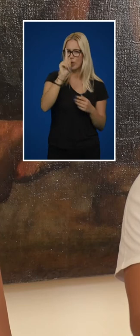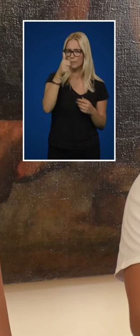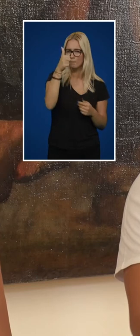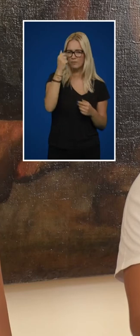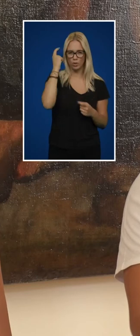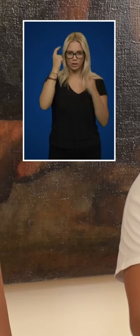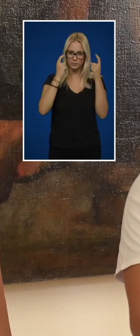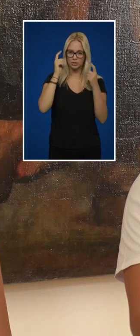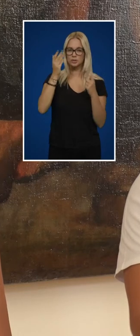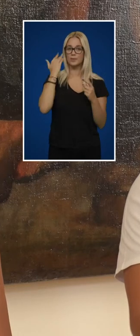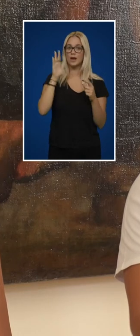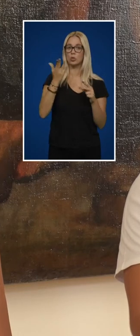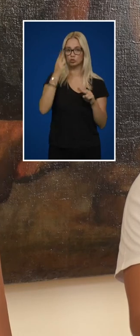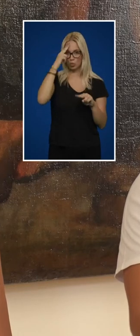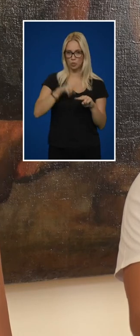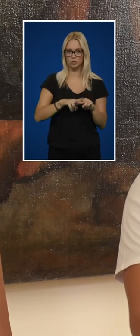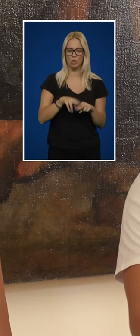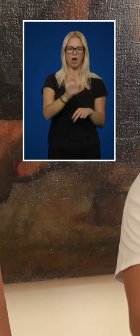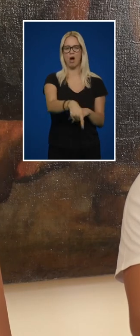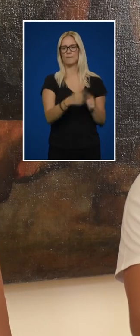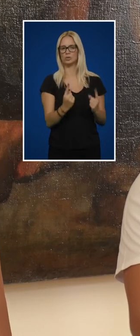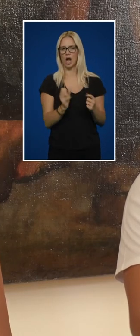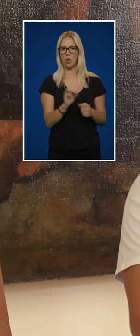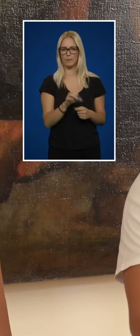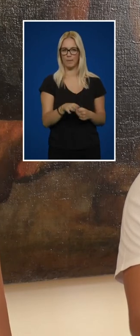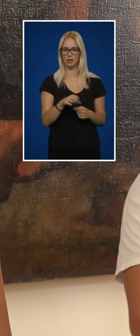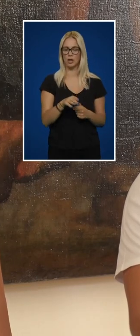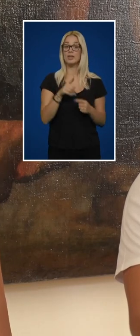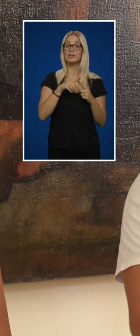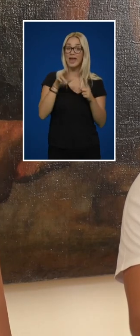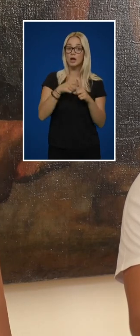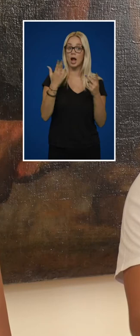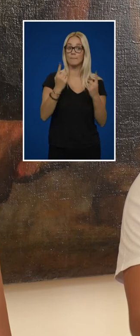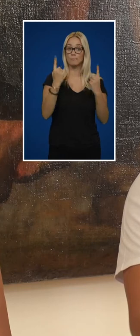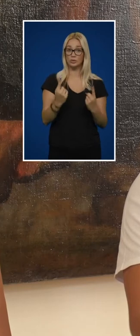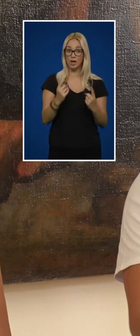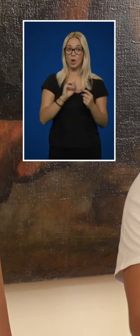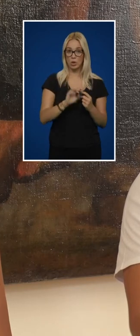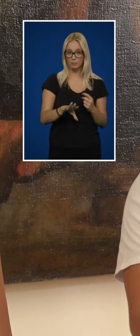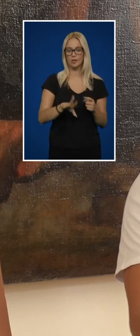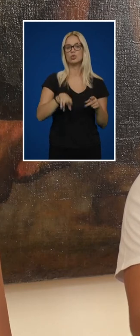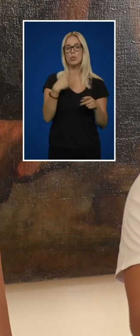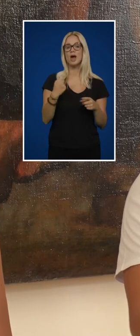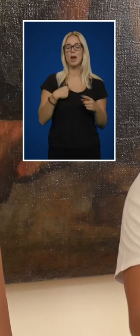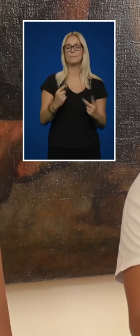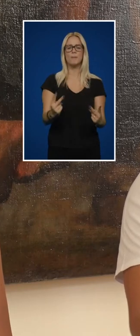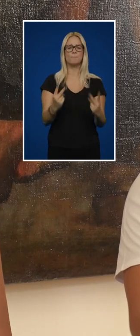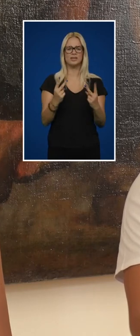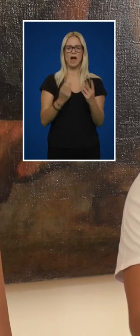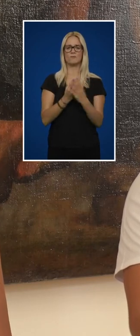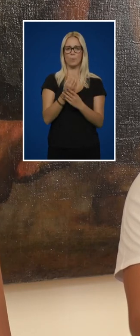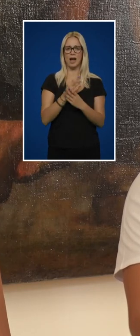to je ono što prvo moramo razmisliti prije nego što odlučimo da je nešto postalo otpad. Tek kad je nešto postalo